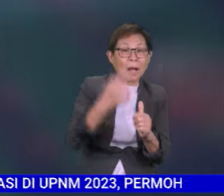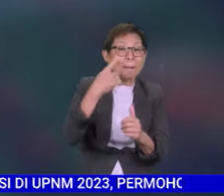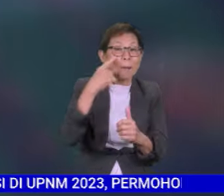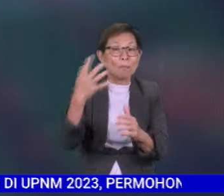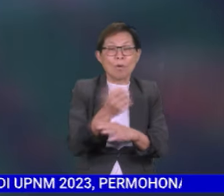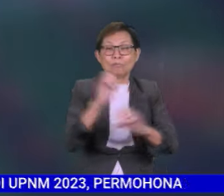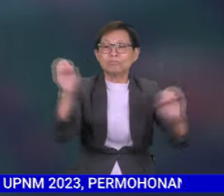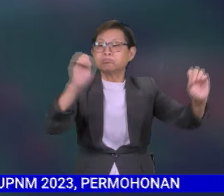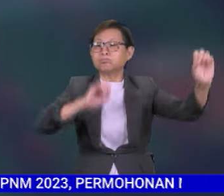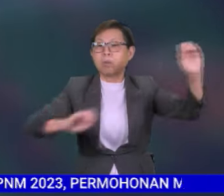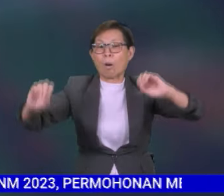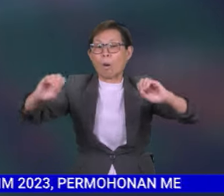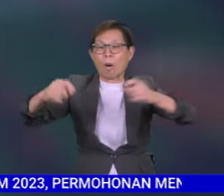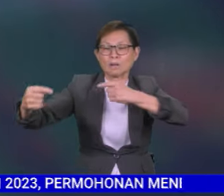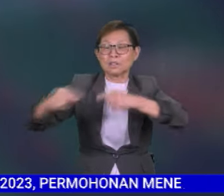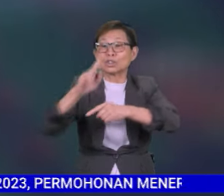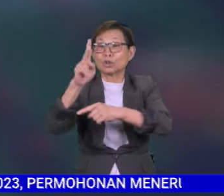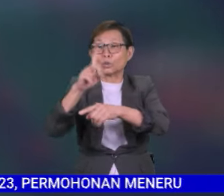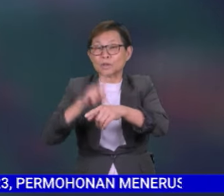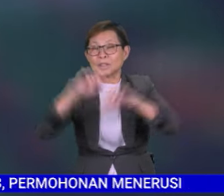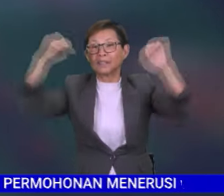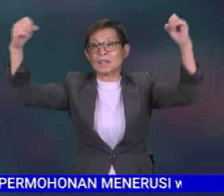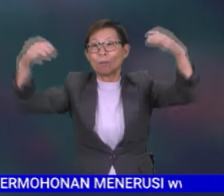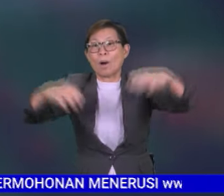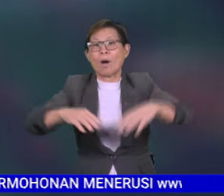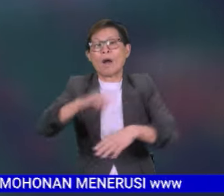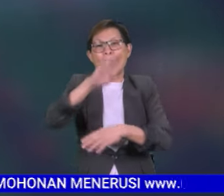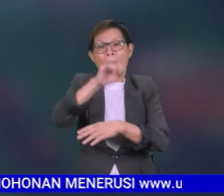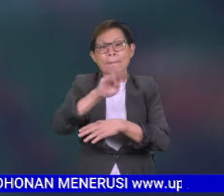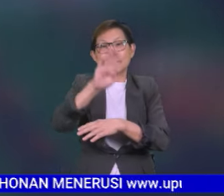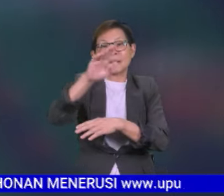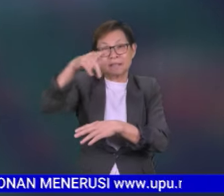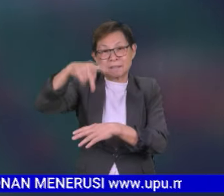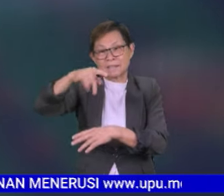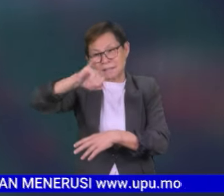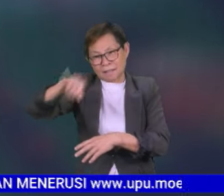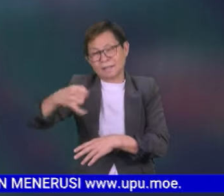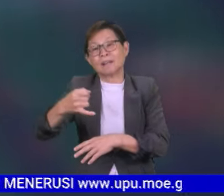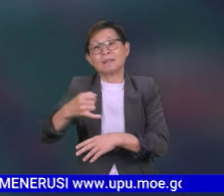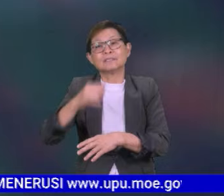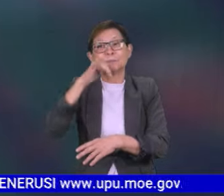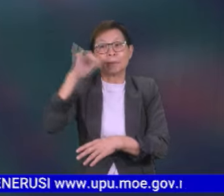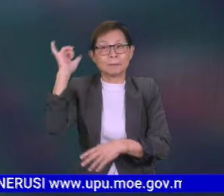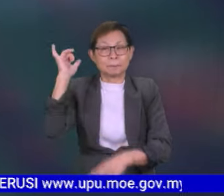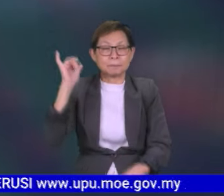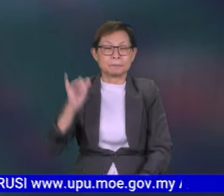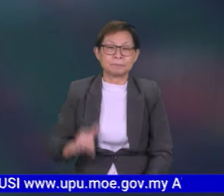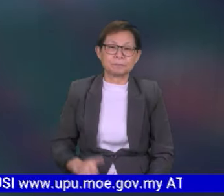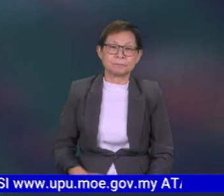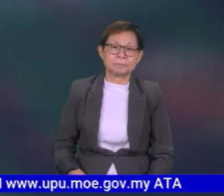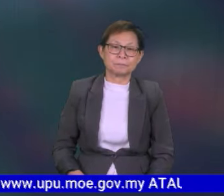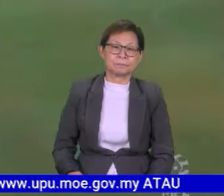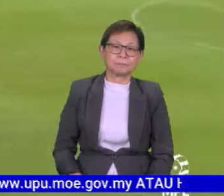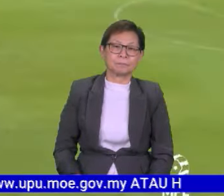tanpa jaringan pada aksi kedua di Stadium Majlis Bandaraya Petaling Jaya MBPJ semalam.